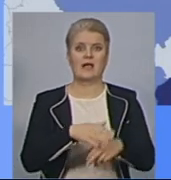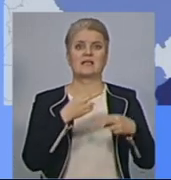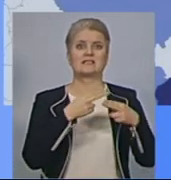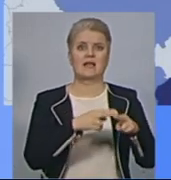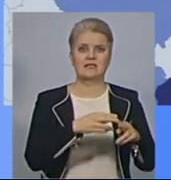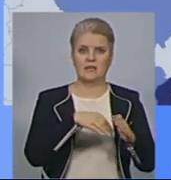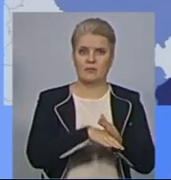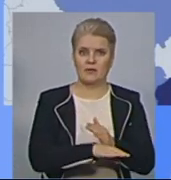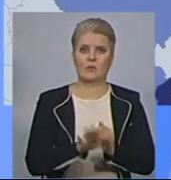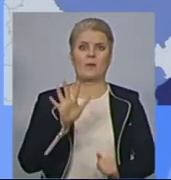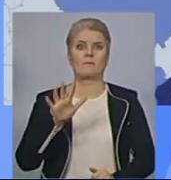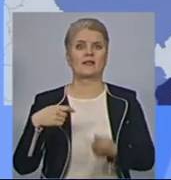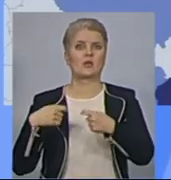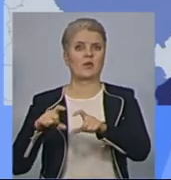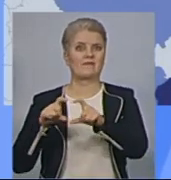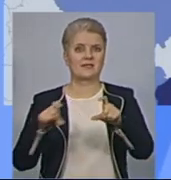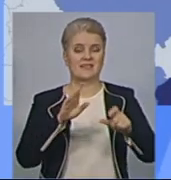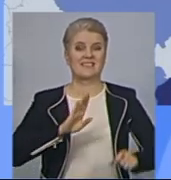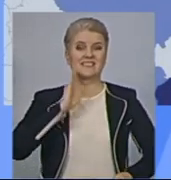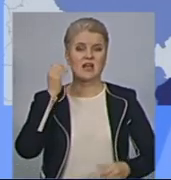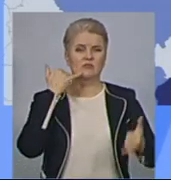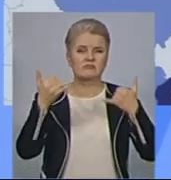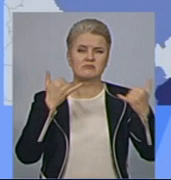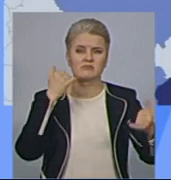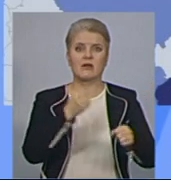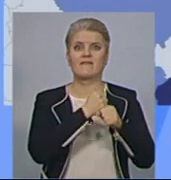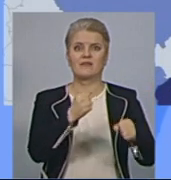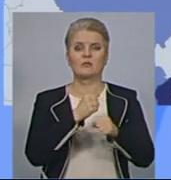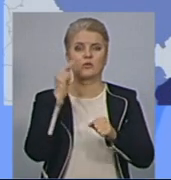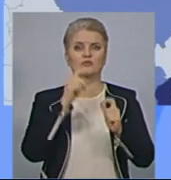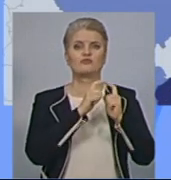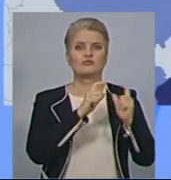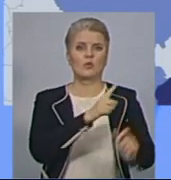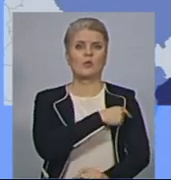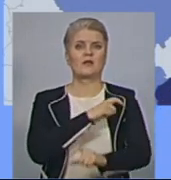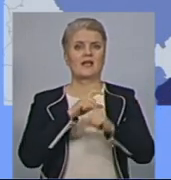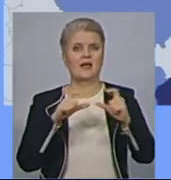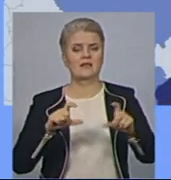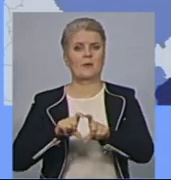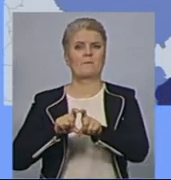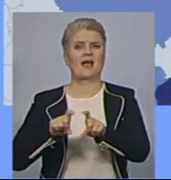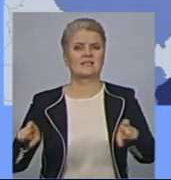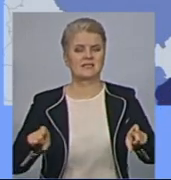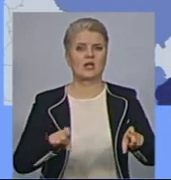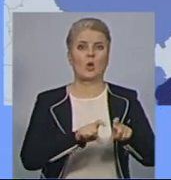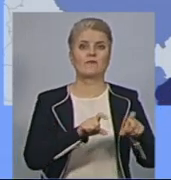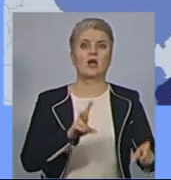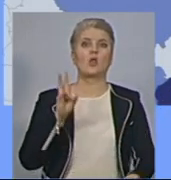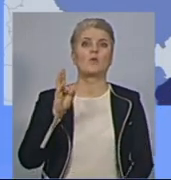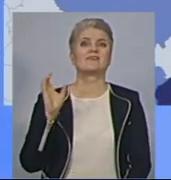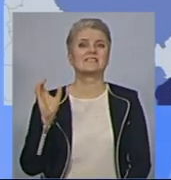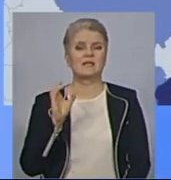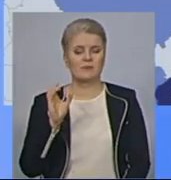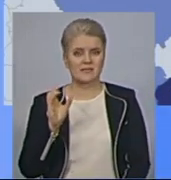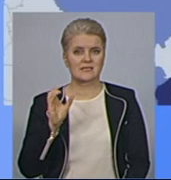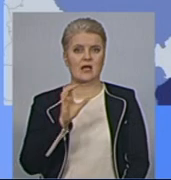торгівельних центрах. Зранку надійшли повідомлення про вибух, про вибухівку в школах, лікарнях, магазинах та офісах Новосибірська, Омська, Пермі